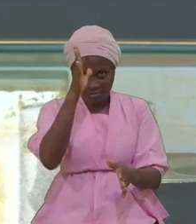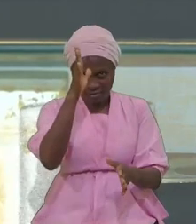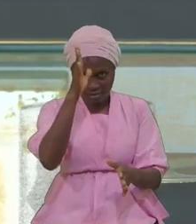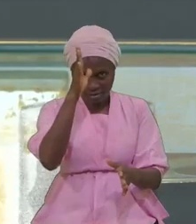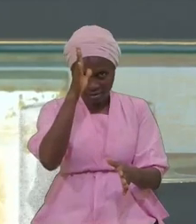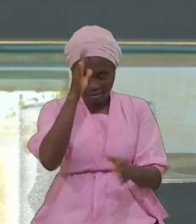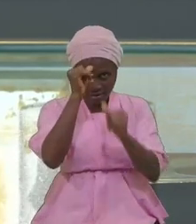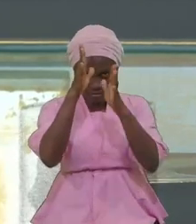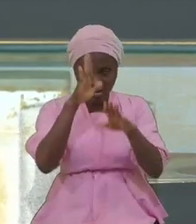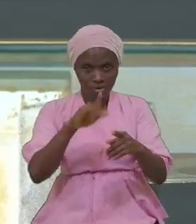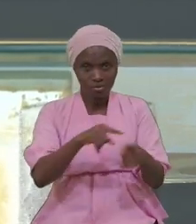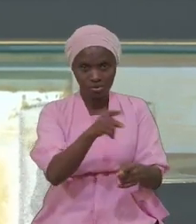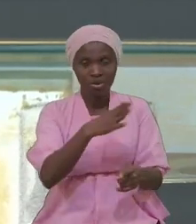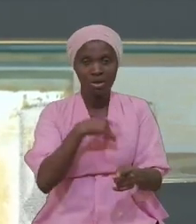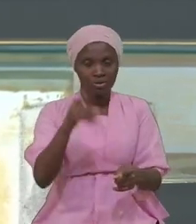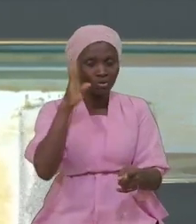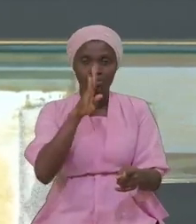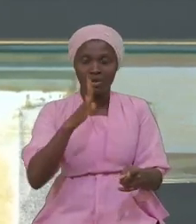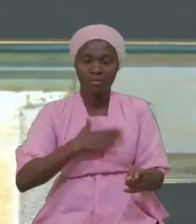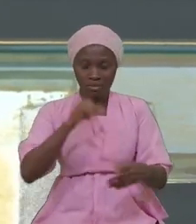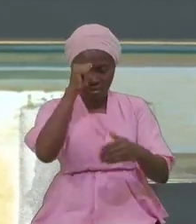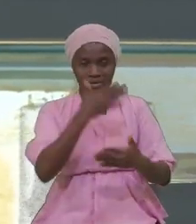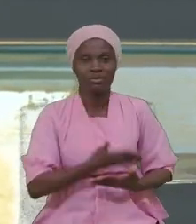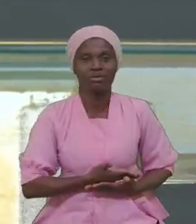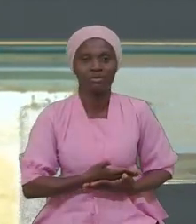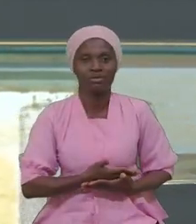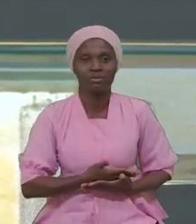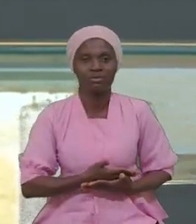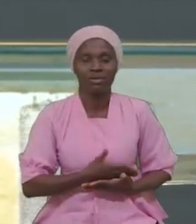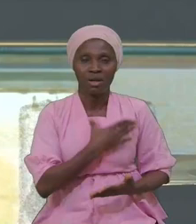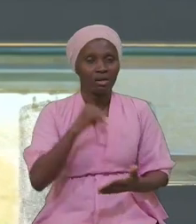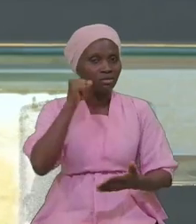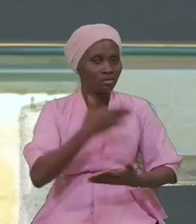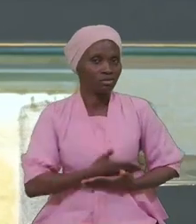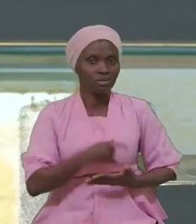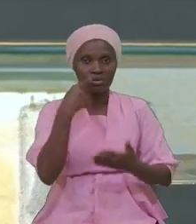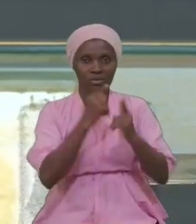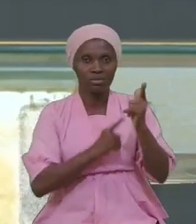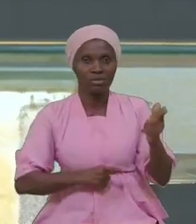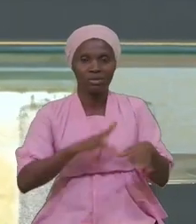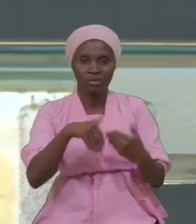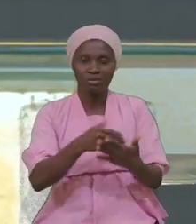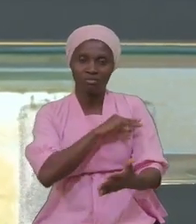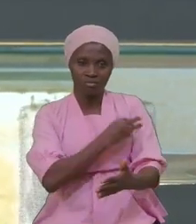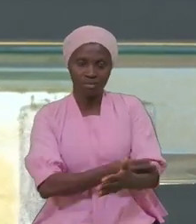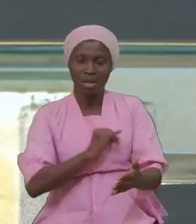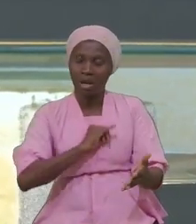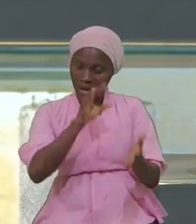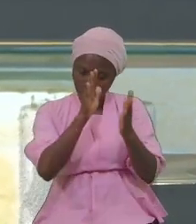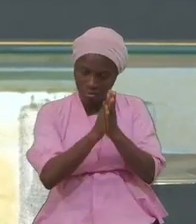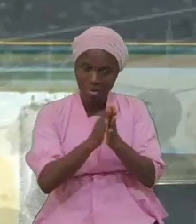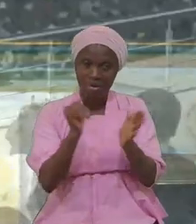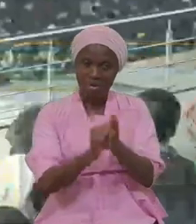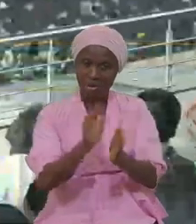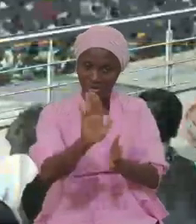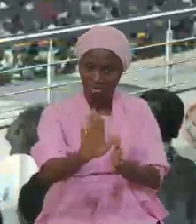des filles, dit le Seigneur Tout-Puissant. Je prie que votre foi produise des